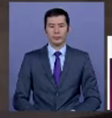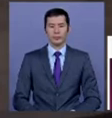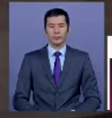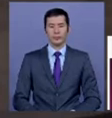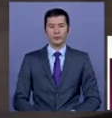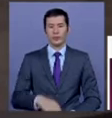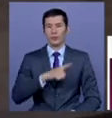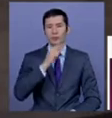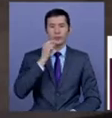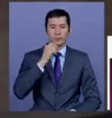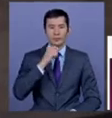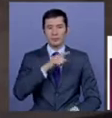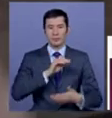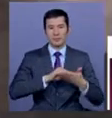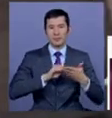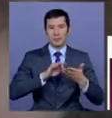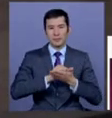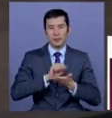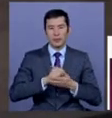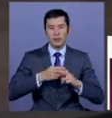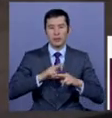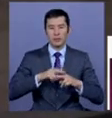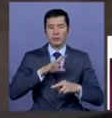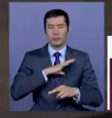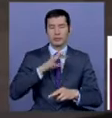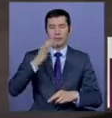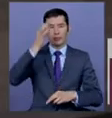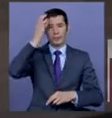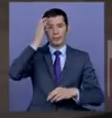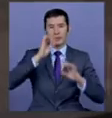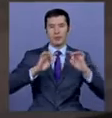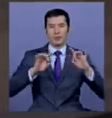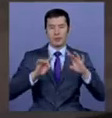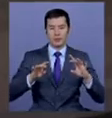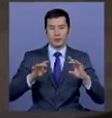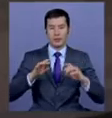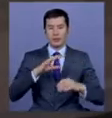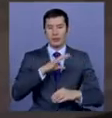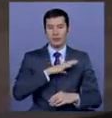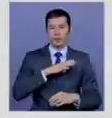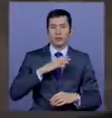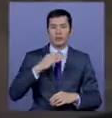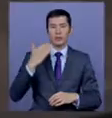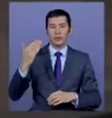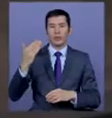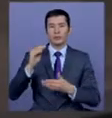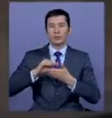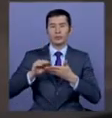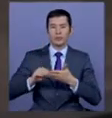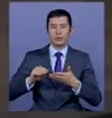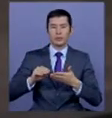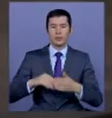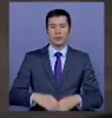70 жылында апайдың өзі қалап шақыртып алып елдің алдында оқып тұрған болатын. Бүгін сол өлеңді оқыдым, соңғы бір шумағын оқиын. Сіз жайлы